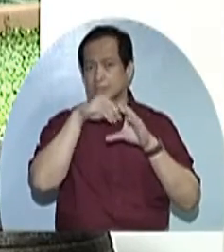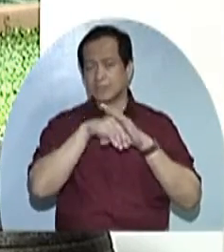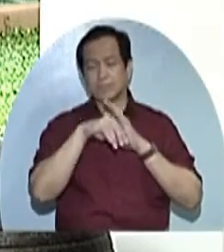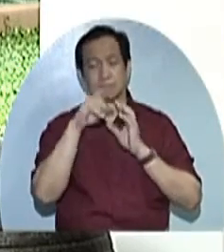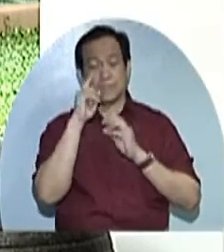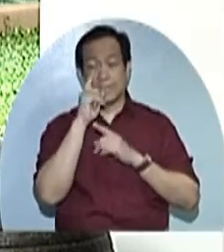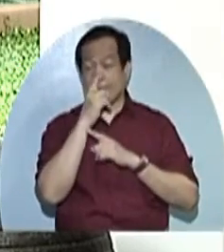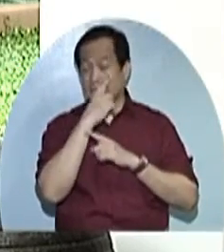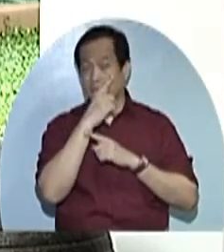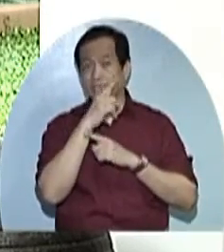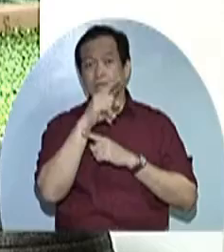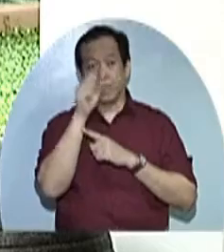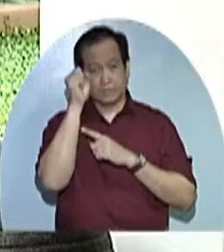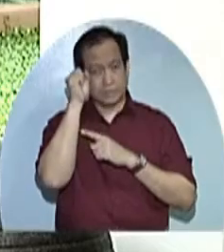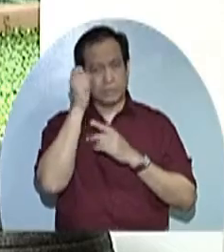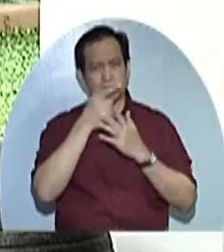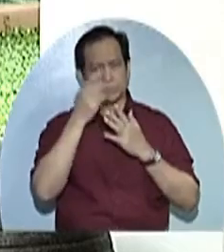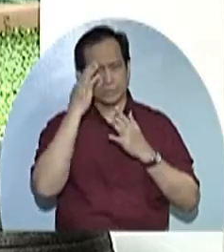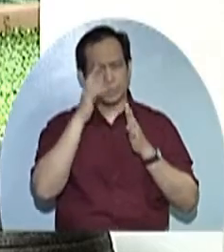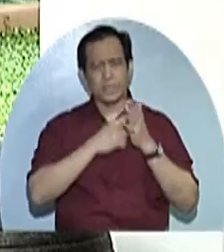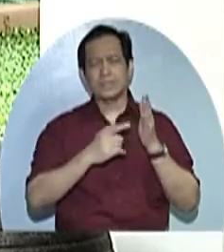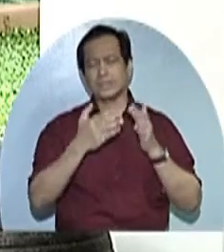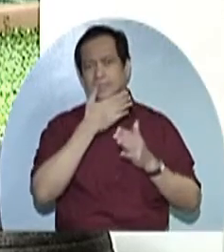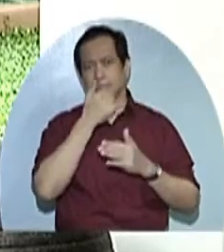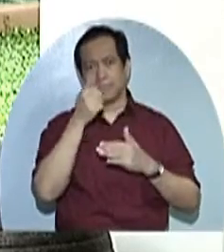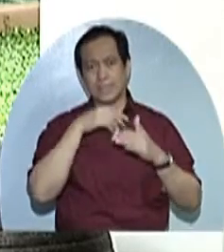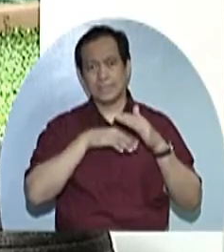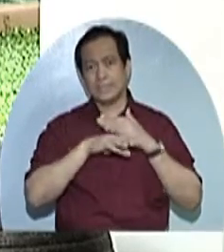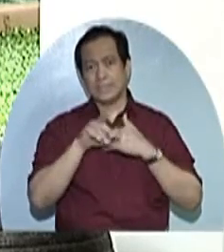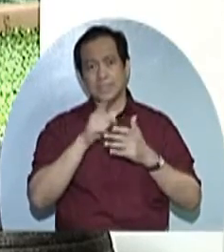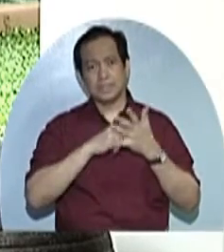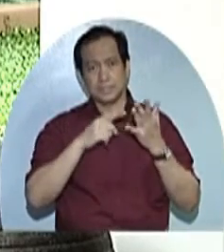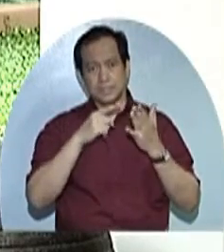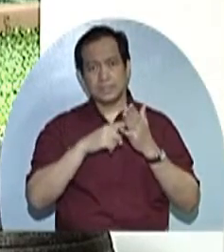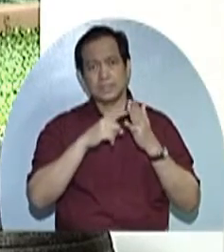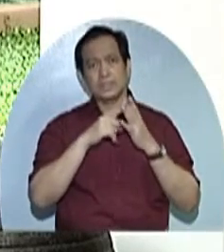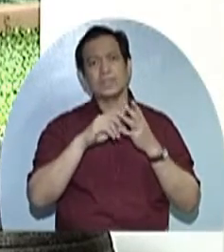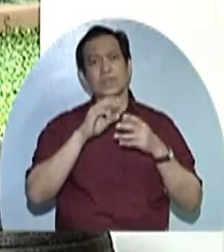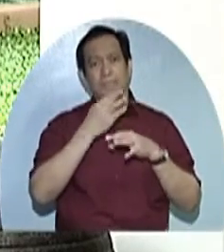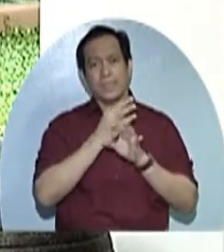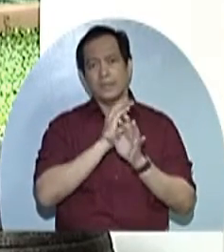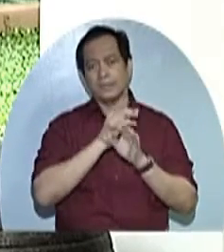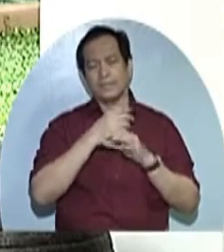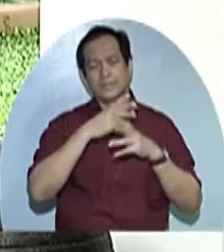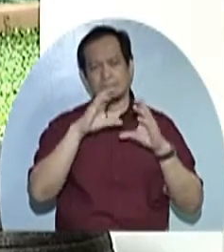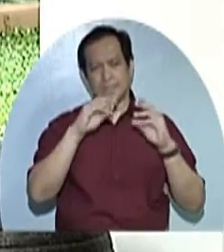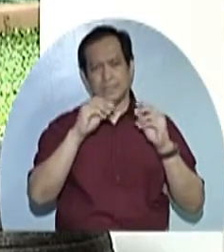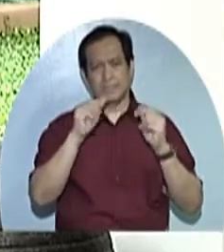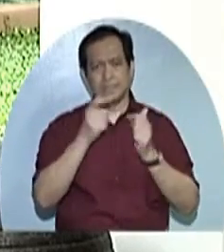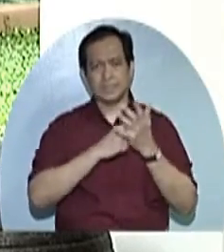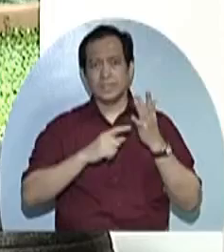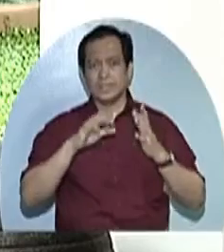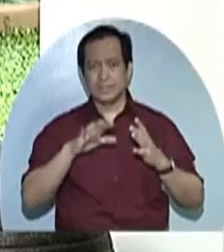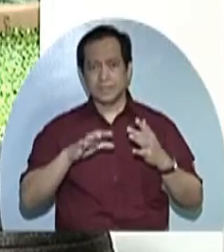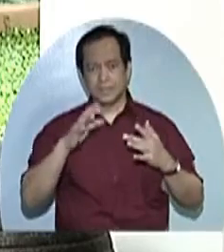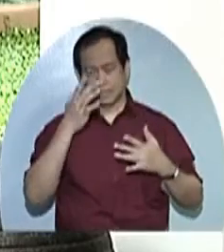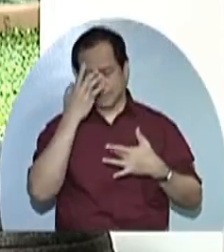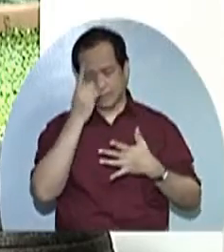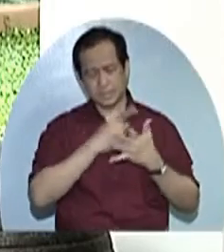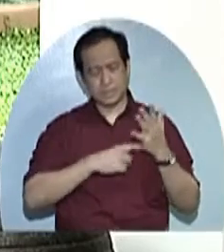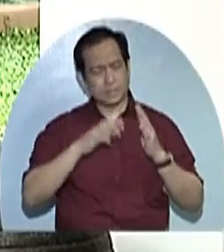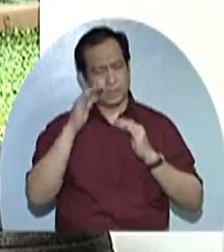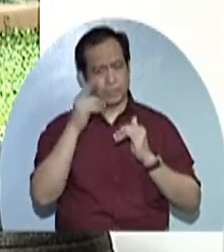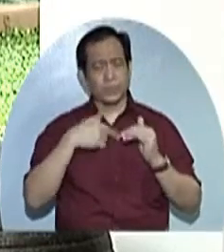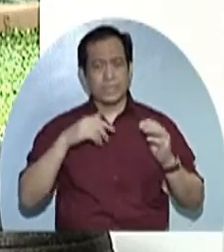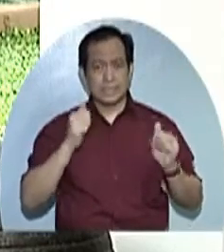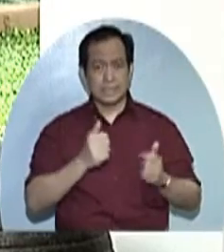mata ni Sherwin at malaman kung ano ang mas nararapat na paraan upang magamot at maisaayos ang kanyang kondisyon.